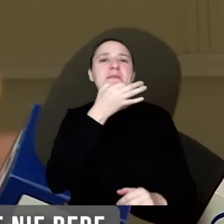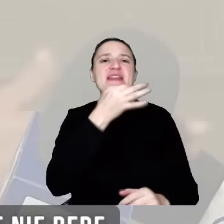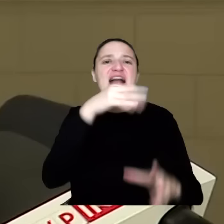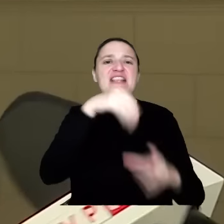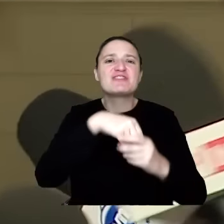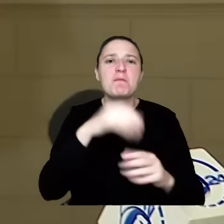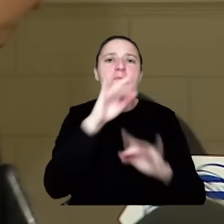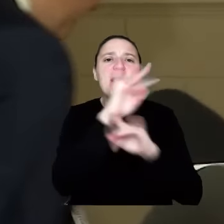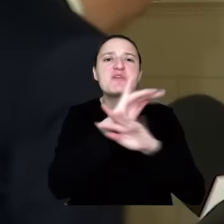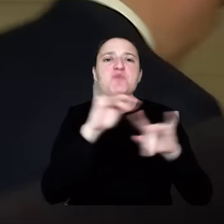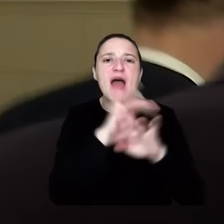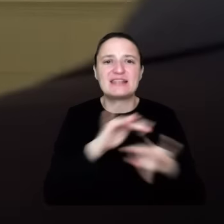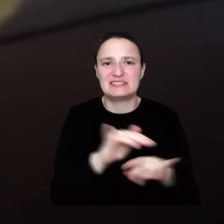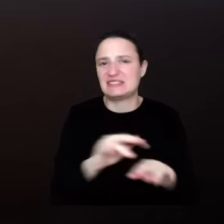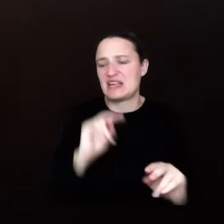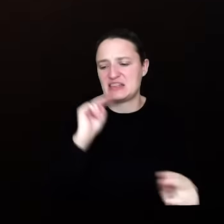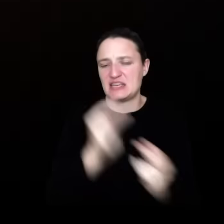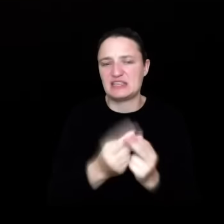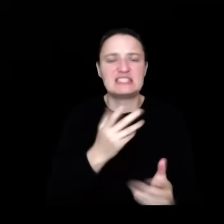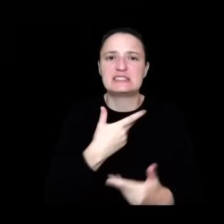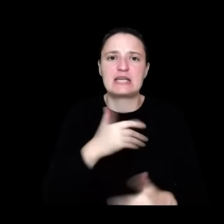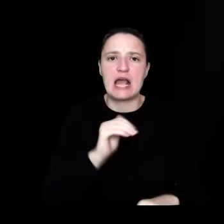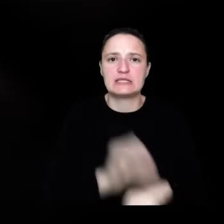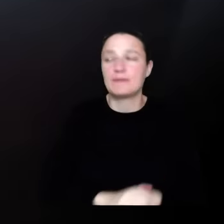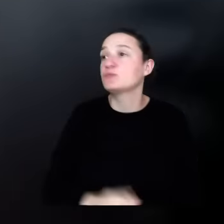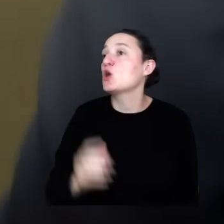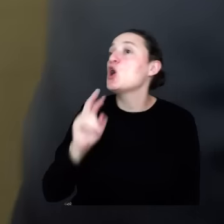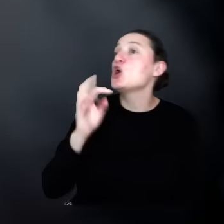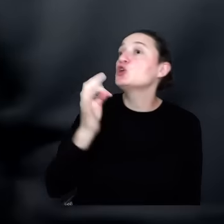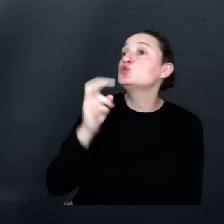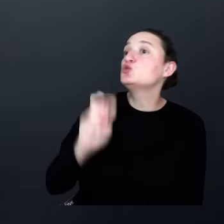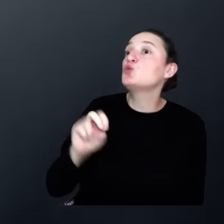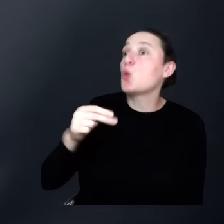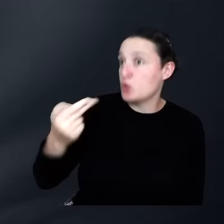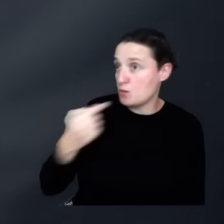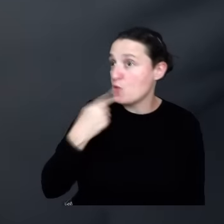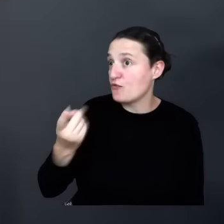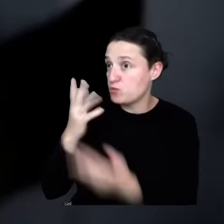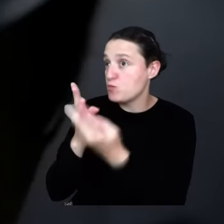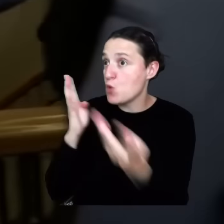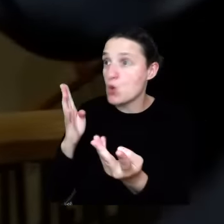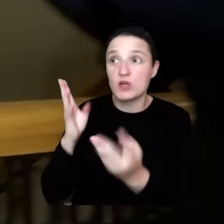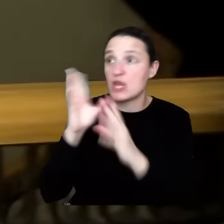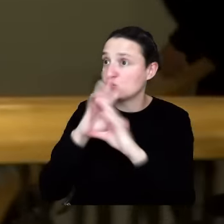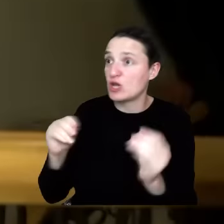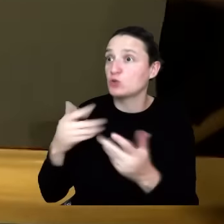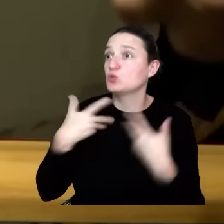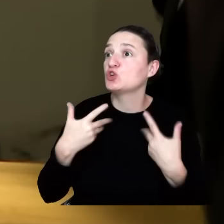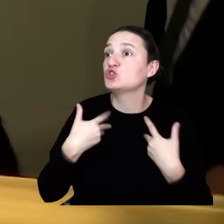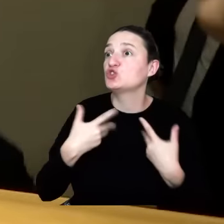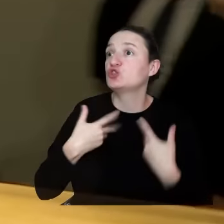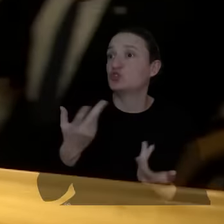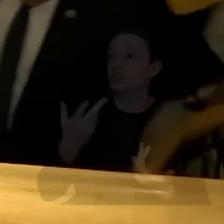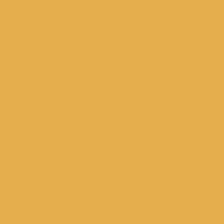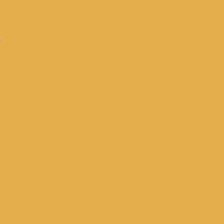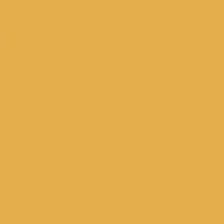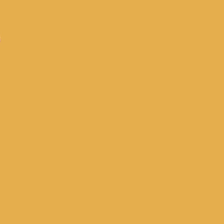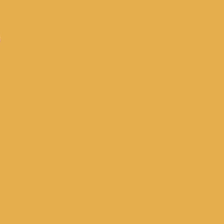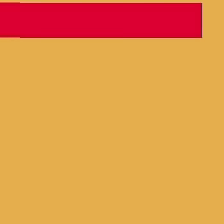o tym, że... Panie marszałku, Róża Thun mówiła o tym, że mur to jest brak szacunku dla ludzkiego życia, bo pan pytał o wypowiedzi polityków pana